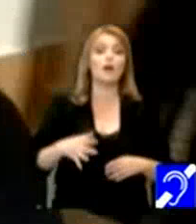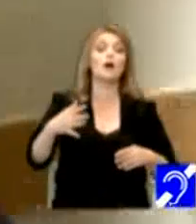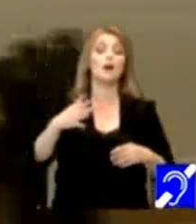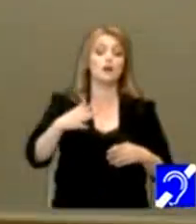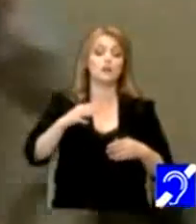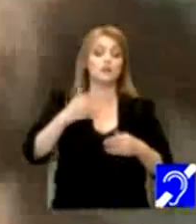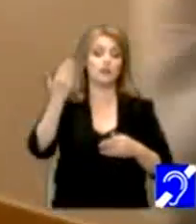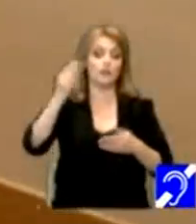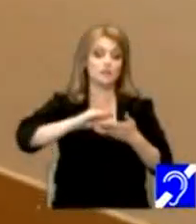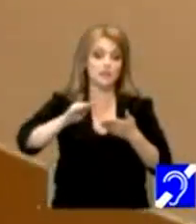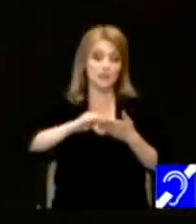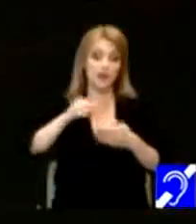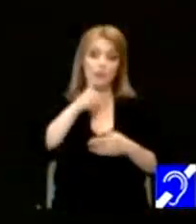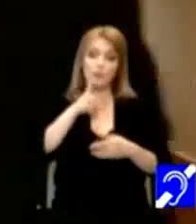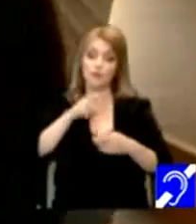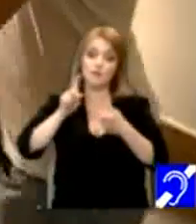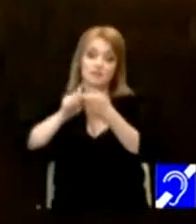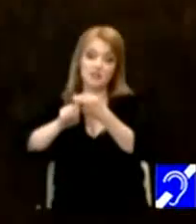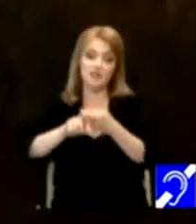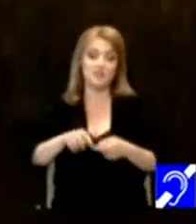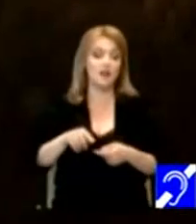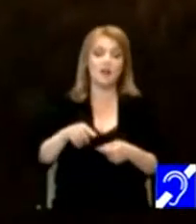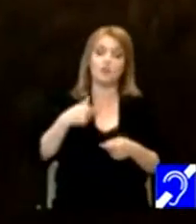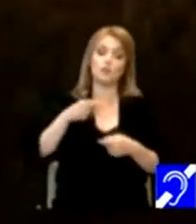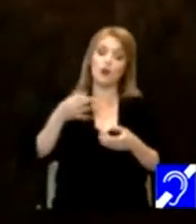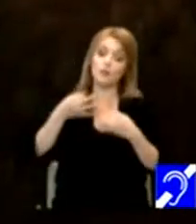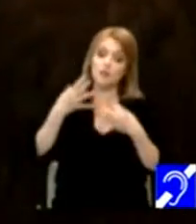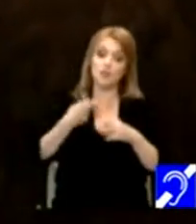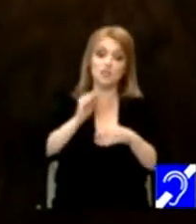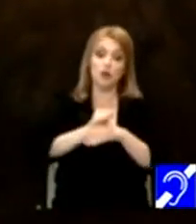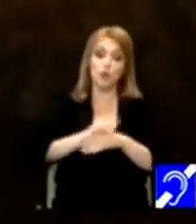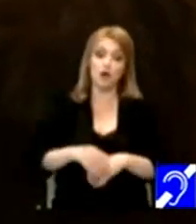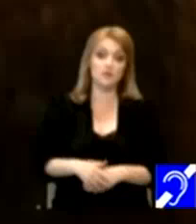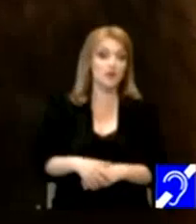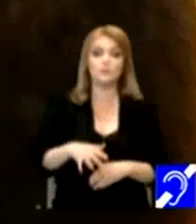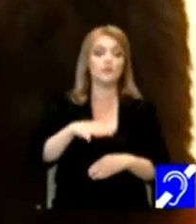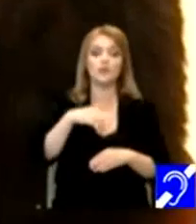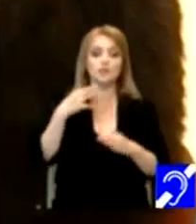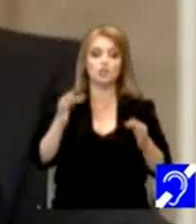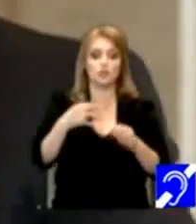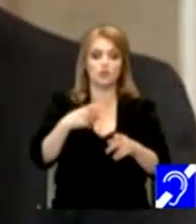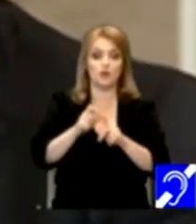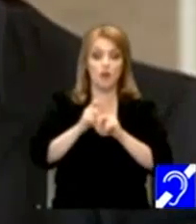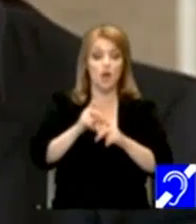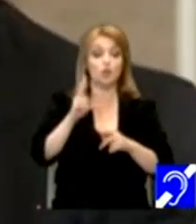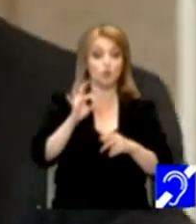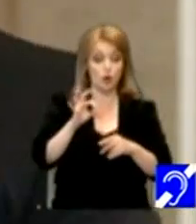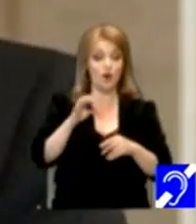al lui Ilan Șor nu a comentat acuzațiile. În schimb, cu un comentariu a venit avocatul lui Vlad Plahotniuc.